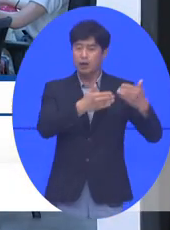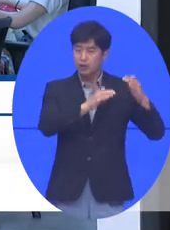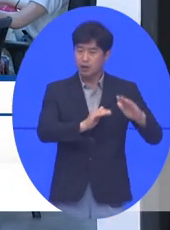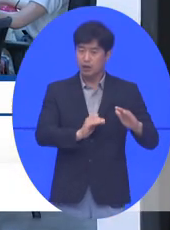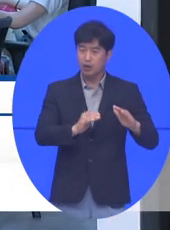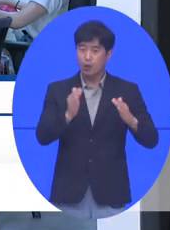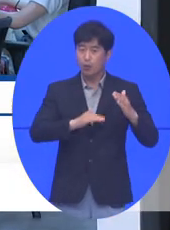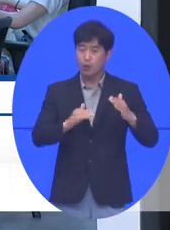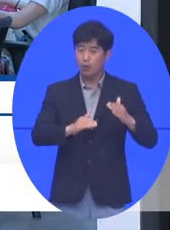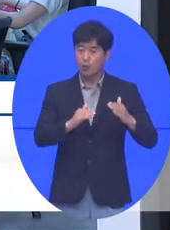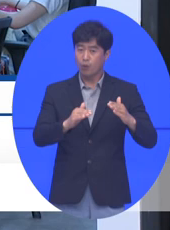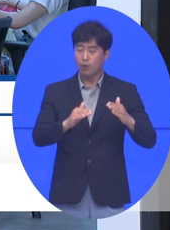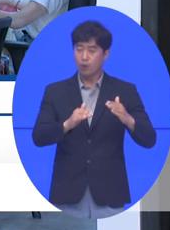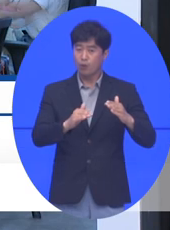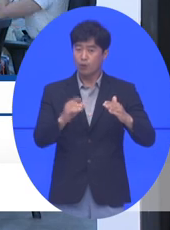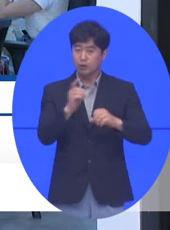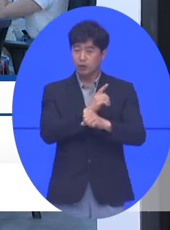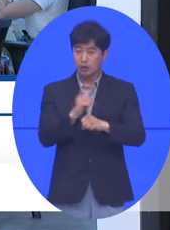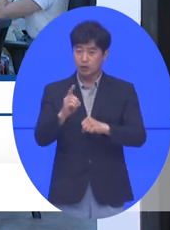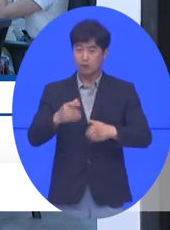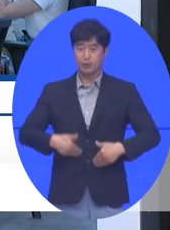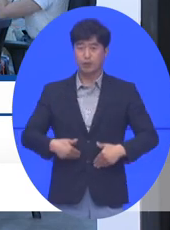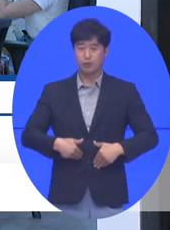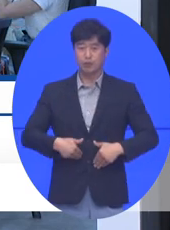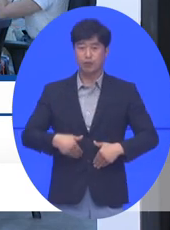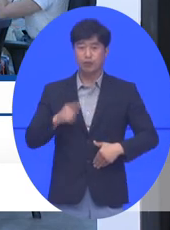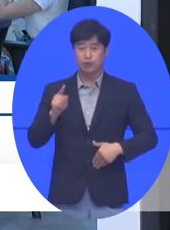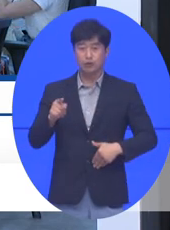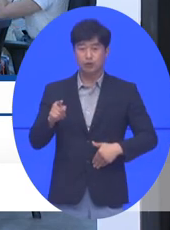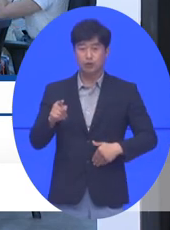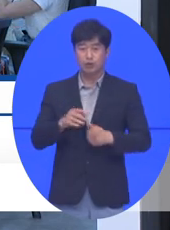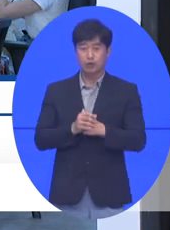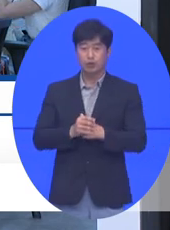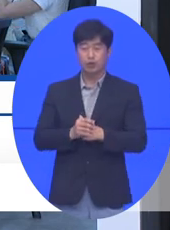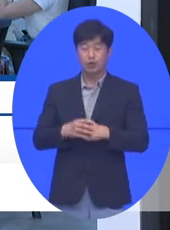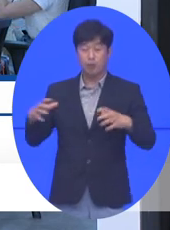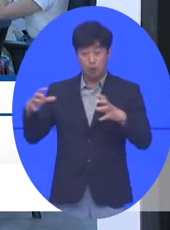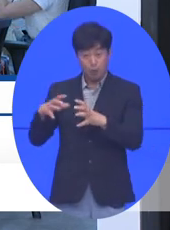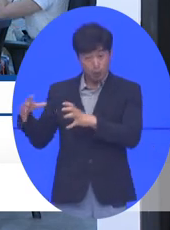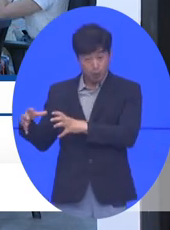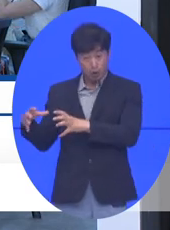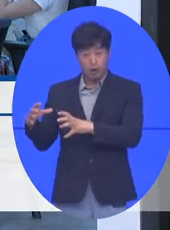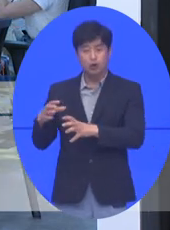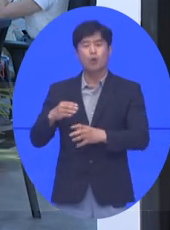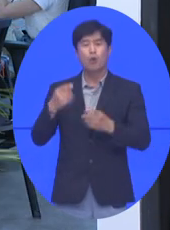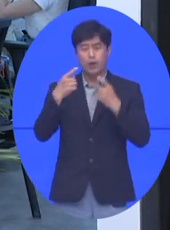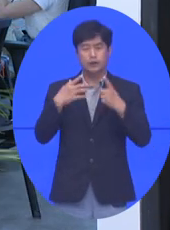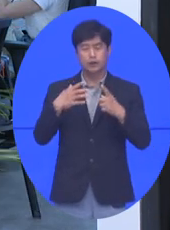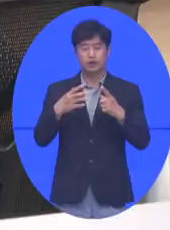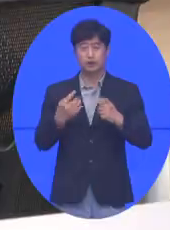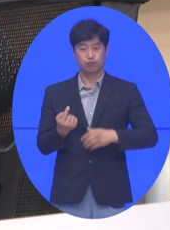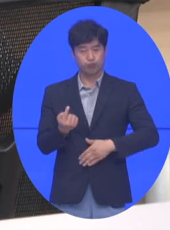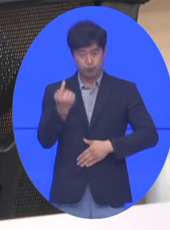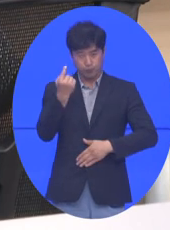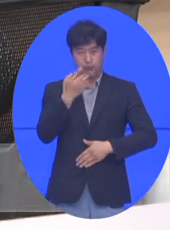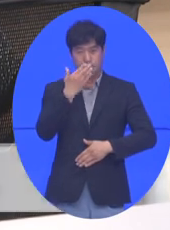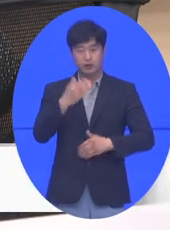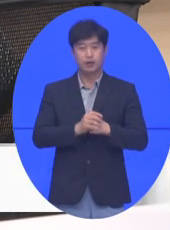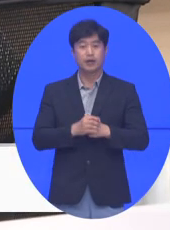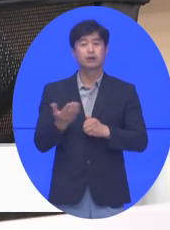공공기관의 데이터들이 필요합니다 공공데이터가 취합될수록 탄소 배출 계산에 정확도가 높아질 수 있다